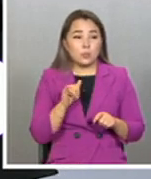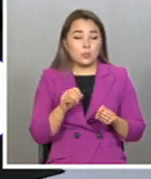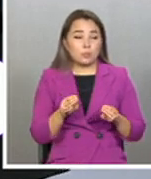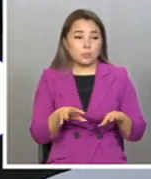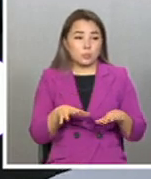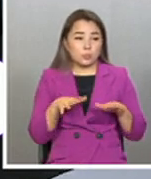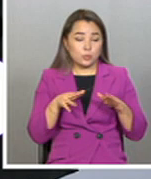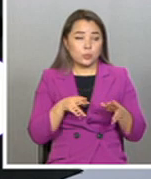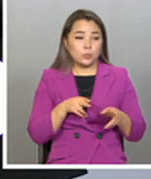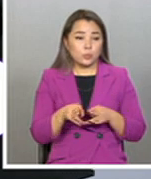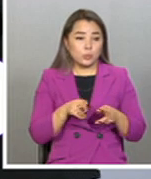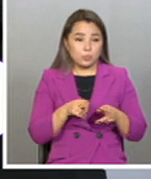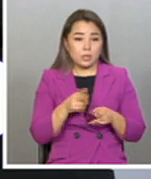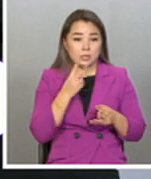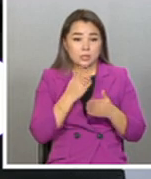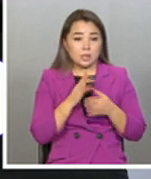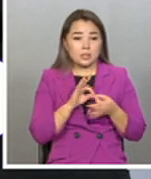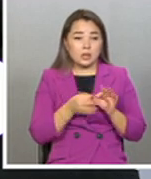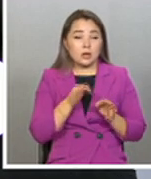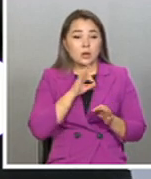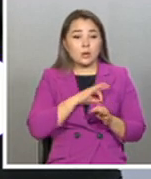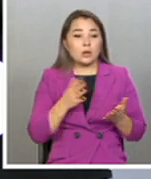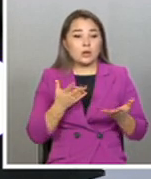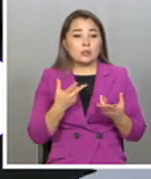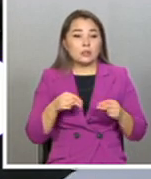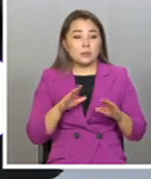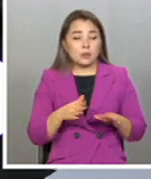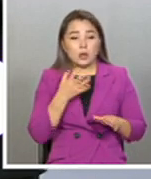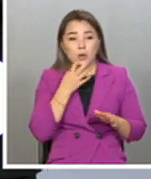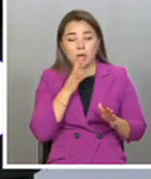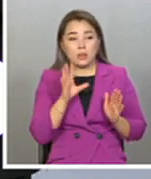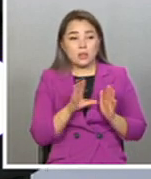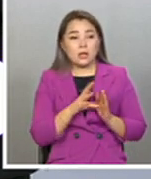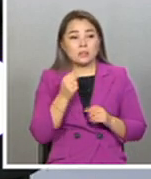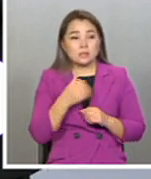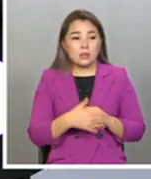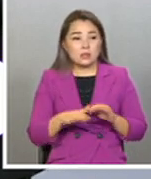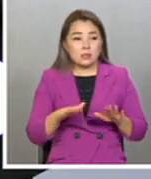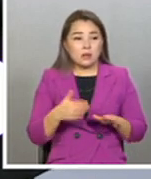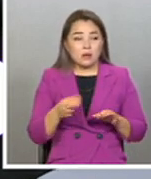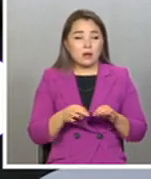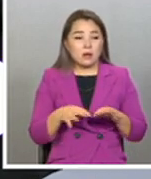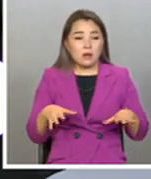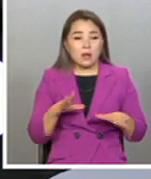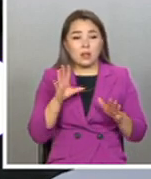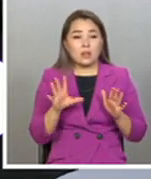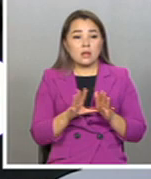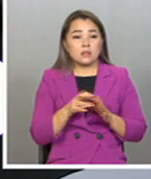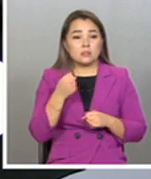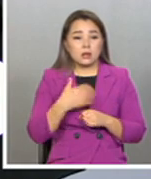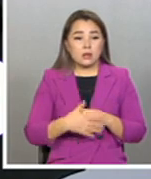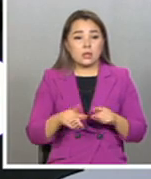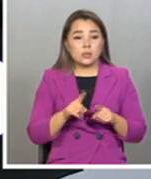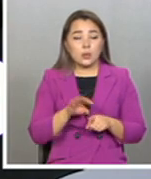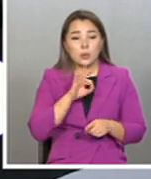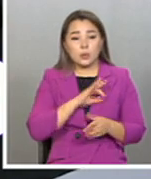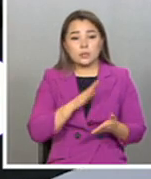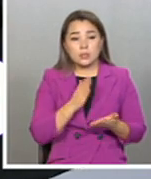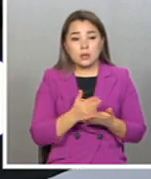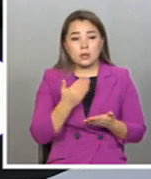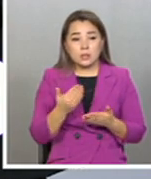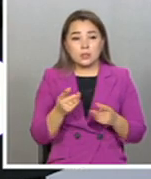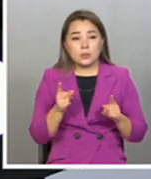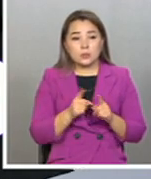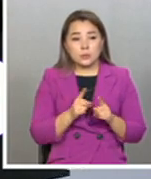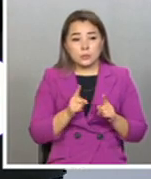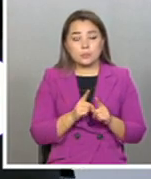бу турбиналары қайда қолданылады? Бізде жылу электр станциялары және атом электр станцияларында қолданылады. Атом электр станцияларында, жылу электр